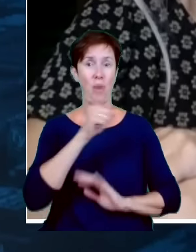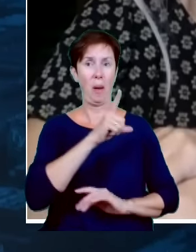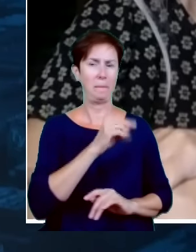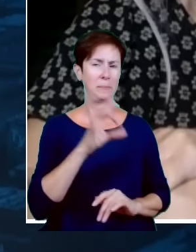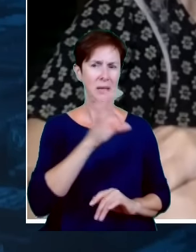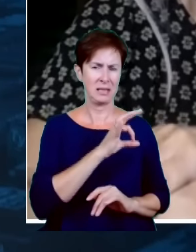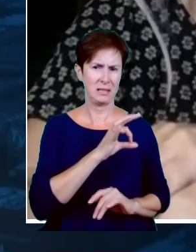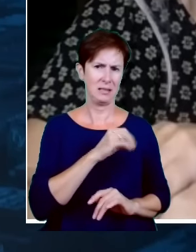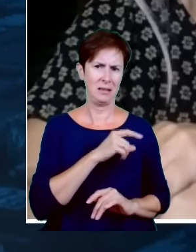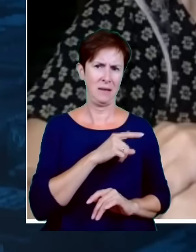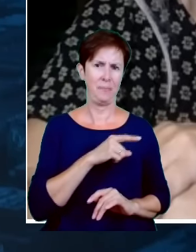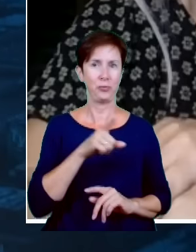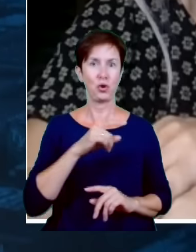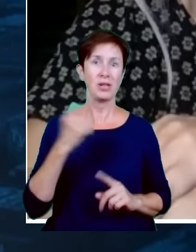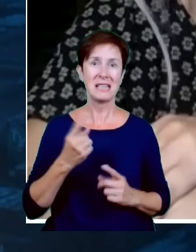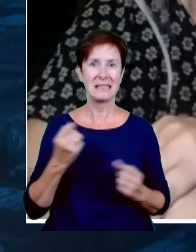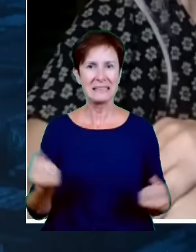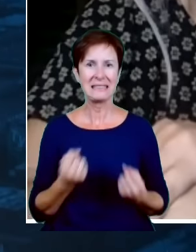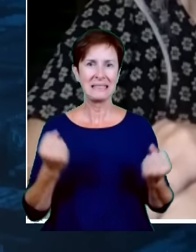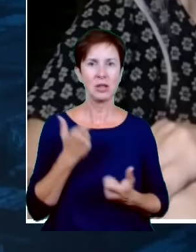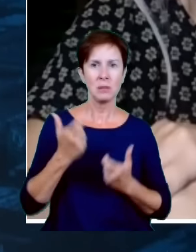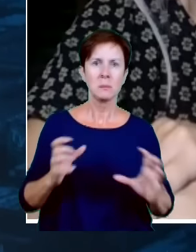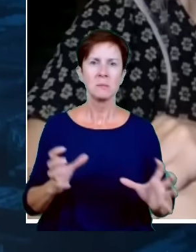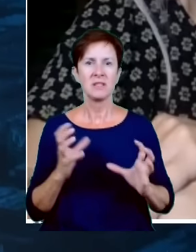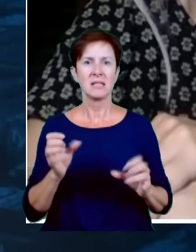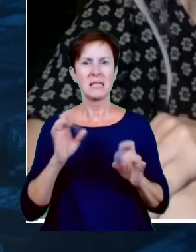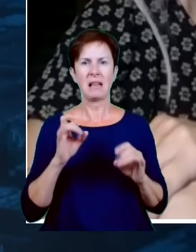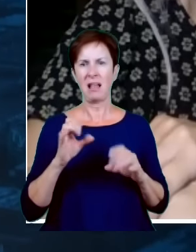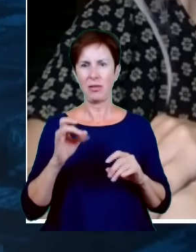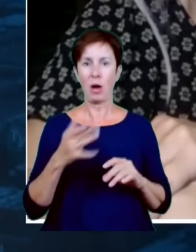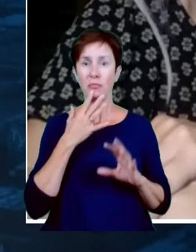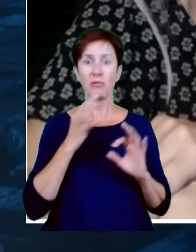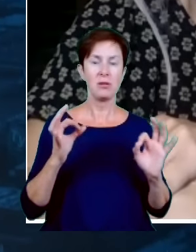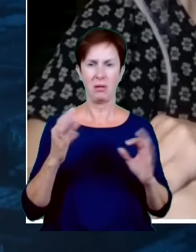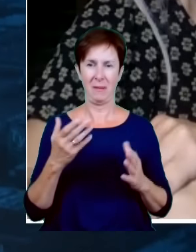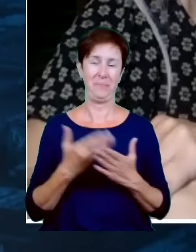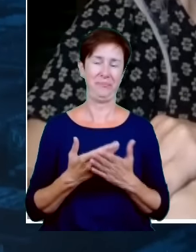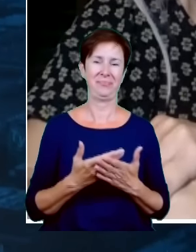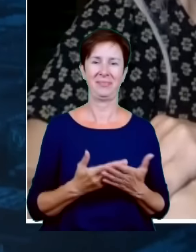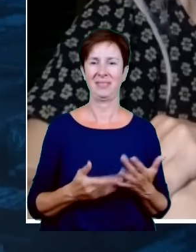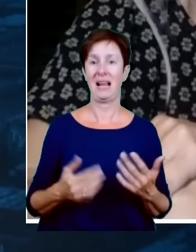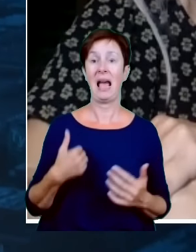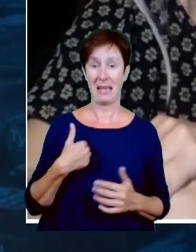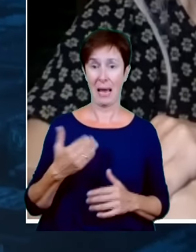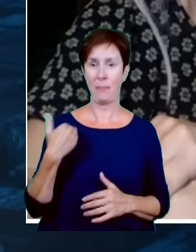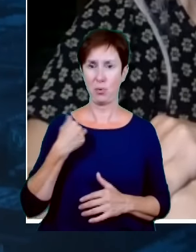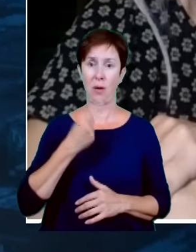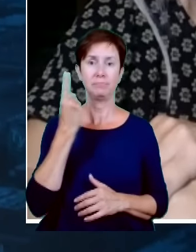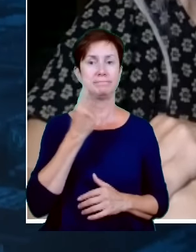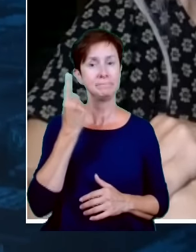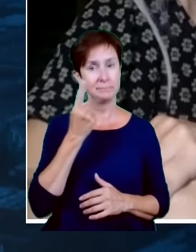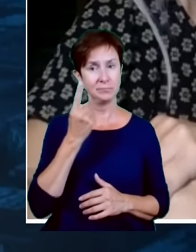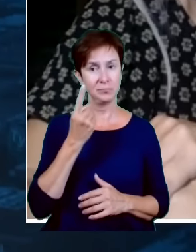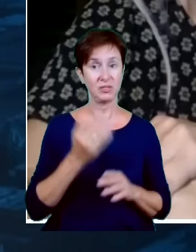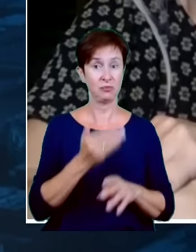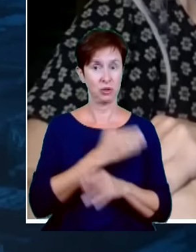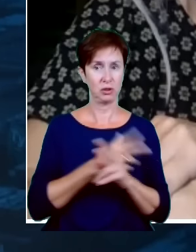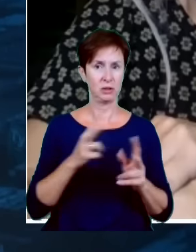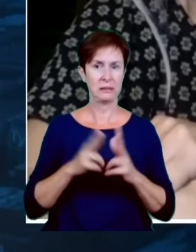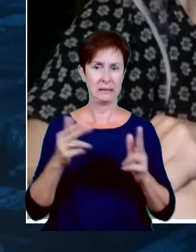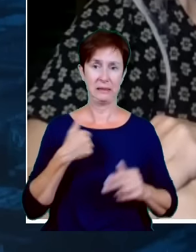tylko to podsycany ano tego typu zachowania i ja przestrzegał jeszcze w poprzedniej kadencji mówiąc